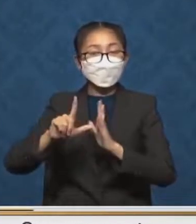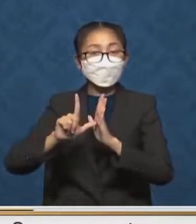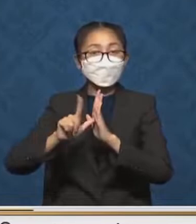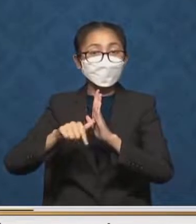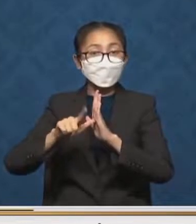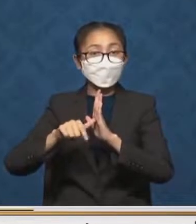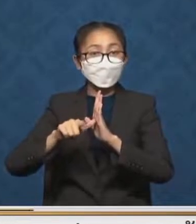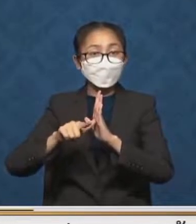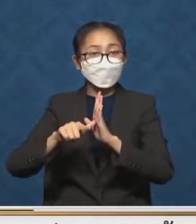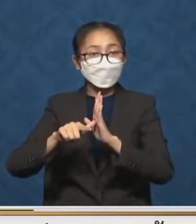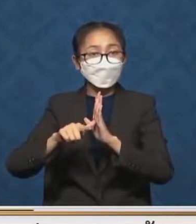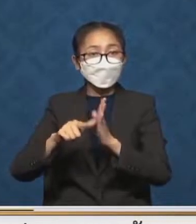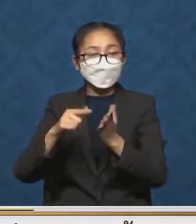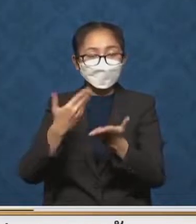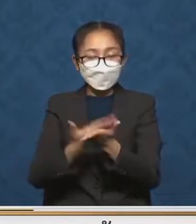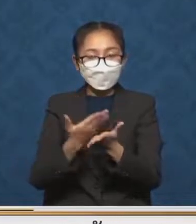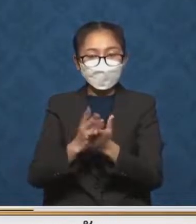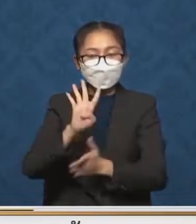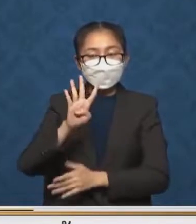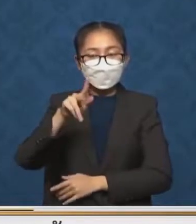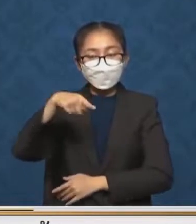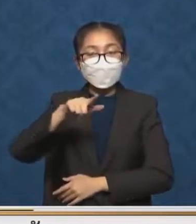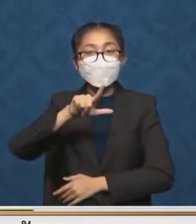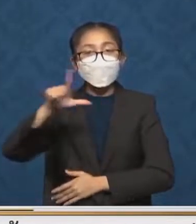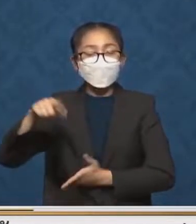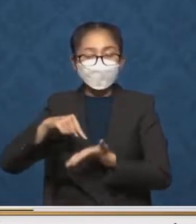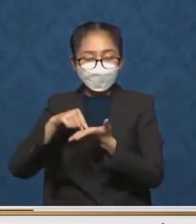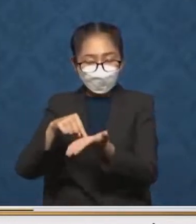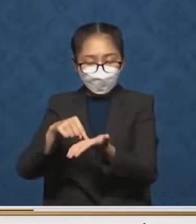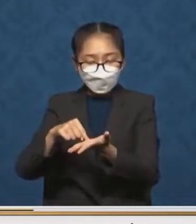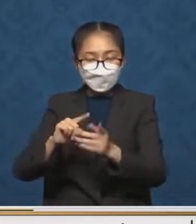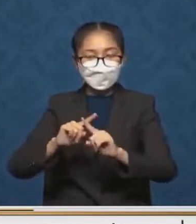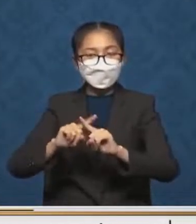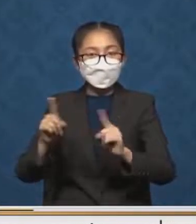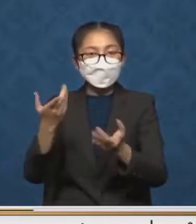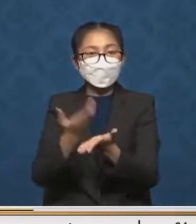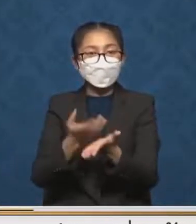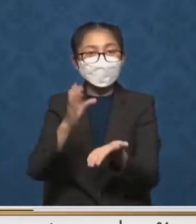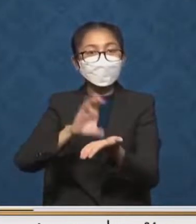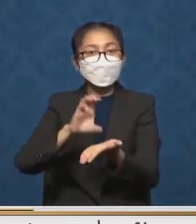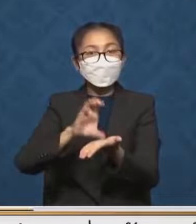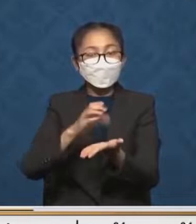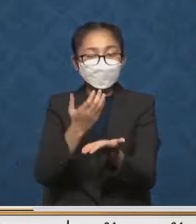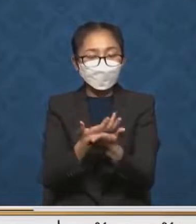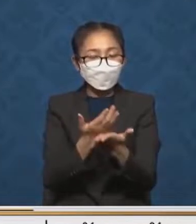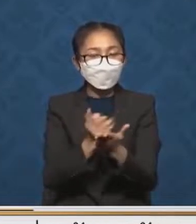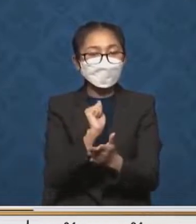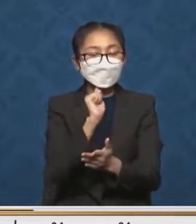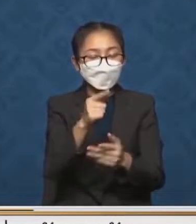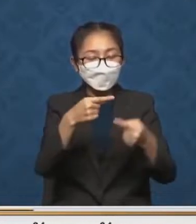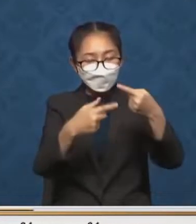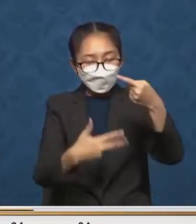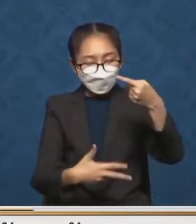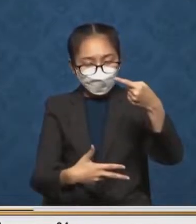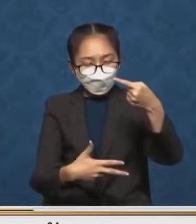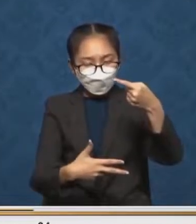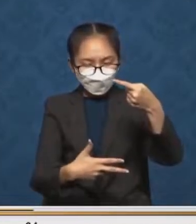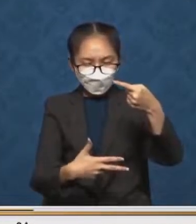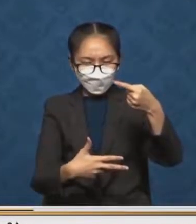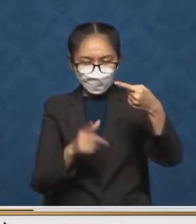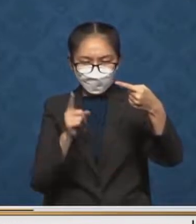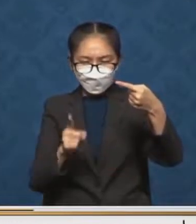ทได้รงประมาณไปถึง 4,000 กวล้บาทแต่ใงปมาณนั้นกับมีรายจ่ายที่ตั้งท้ายใชจ่ายมาเกินจริง